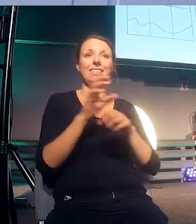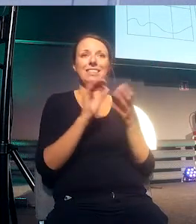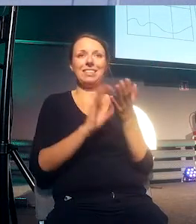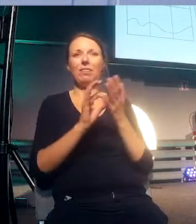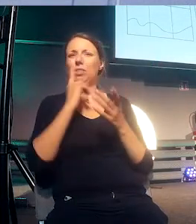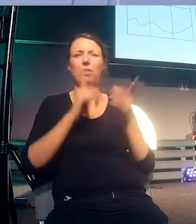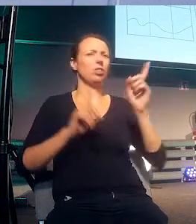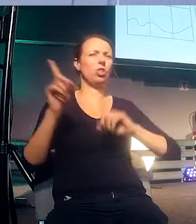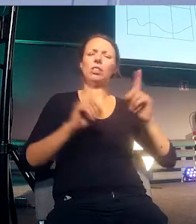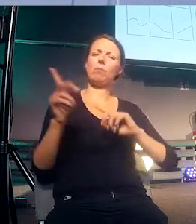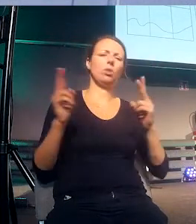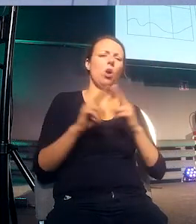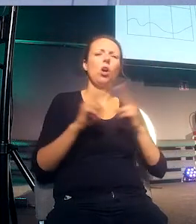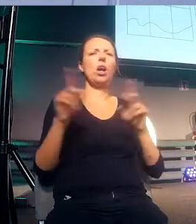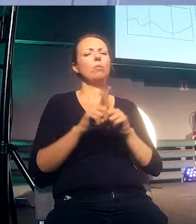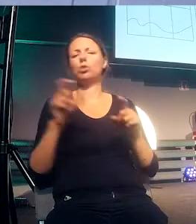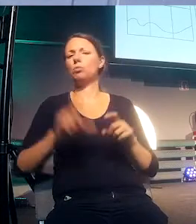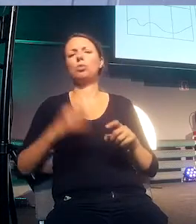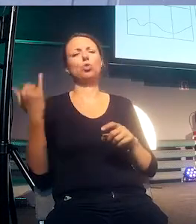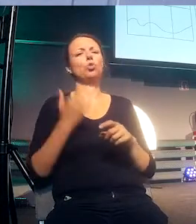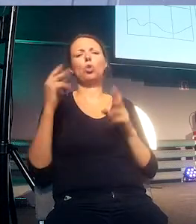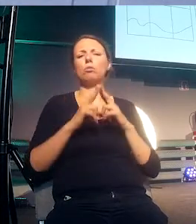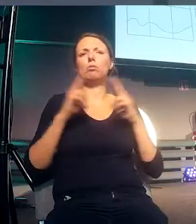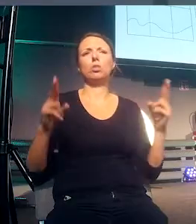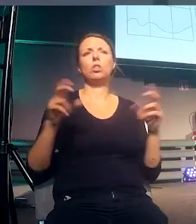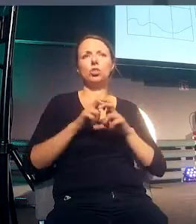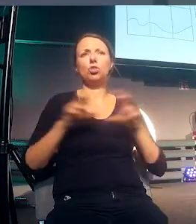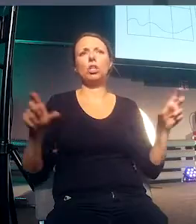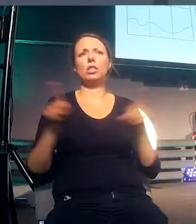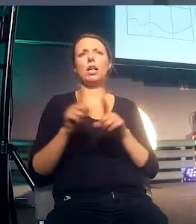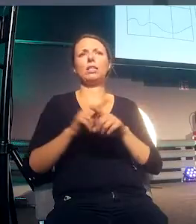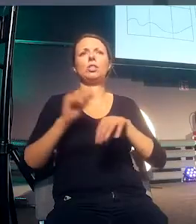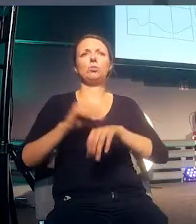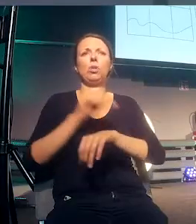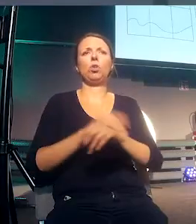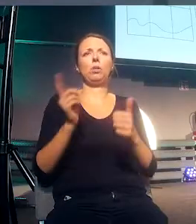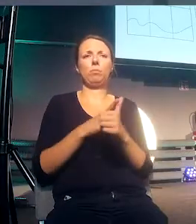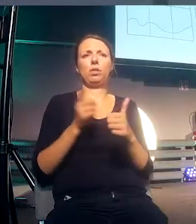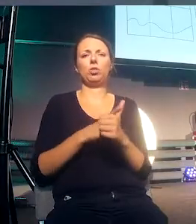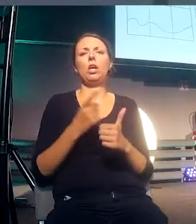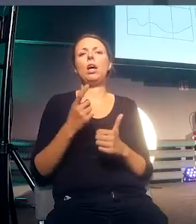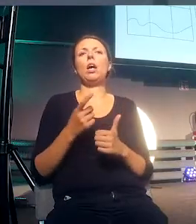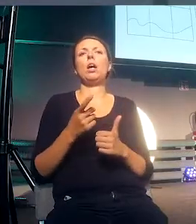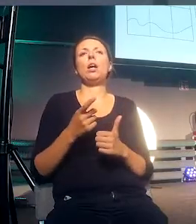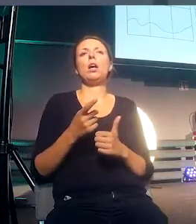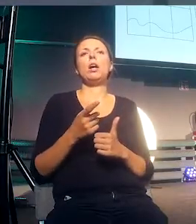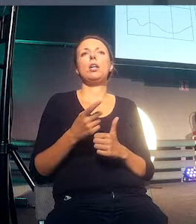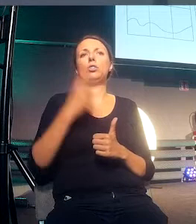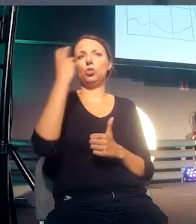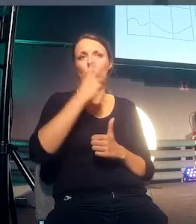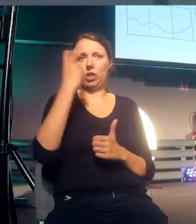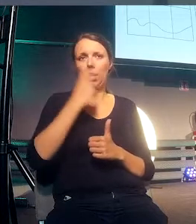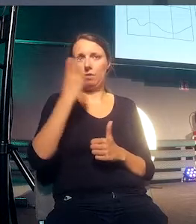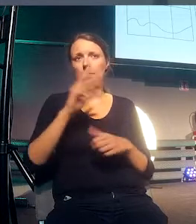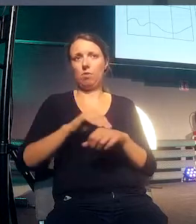zdarzać cały czas. Ale też są na to pewne metody. Jedną z najciekawszych, jak zaimplementować